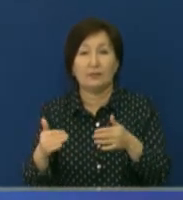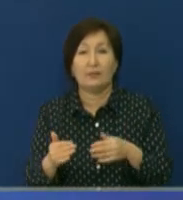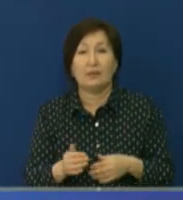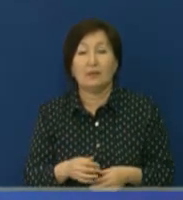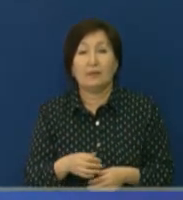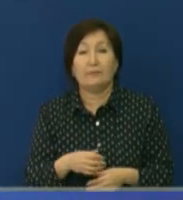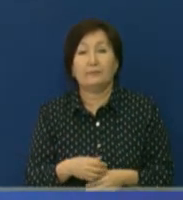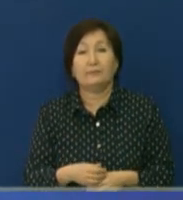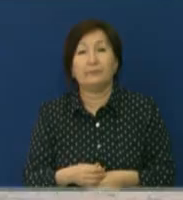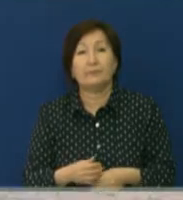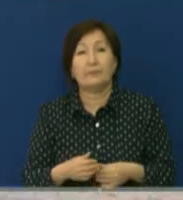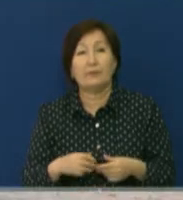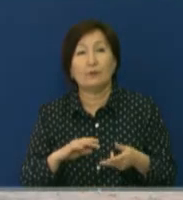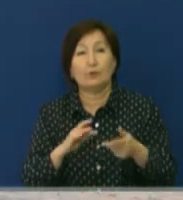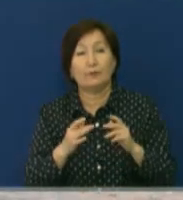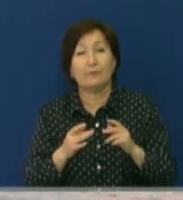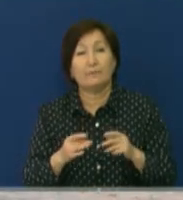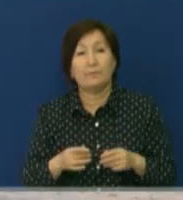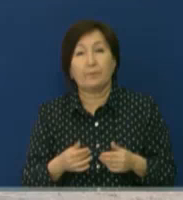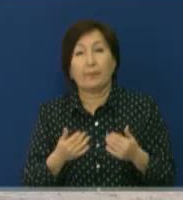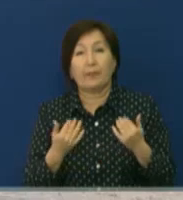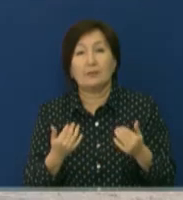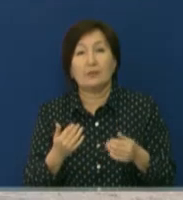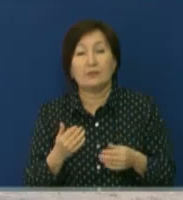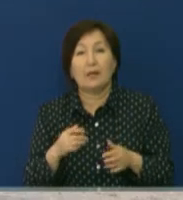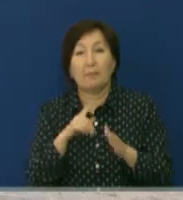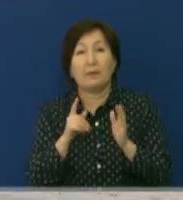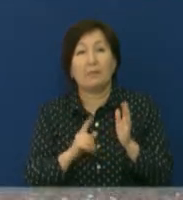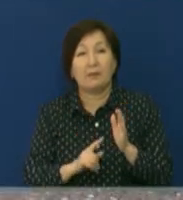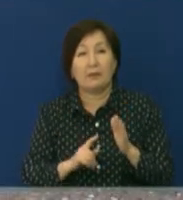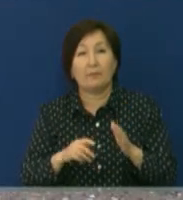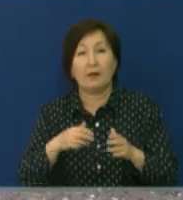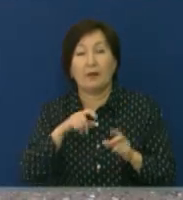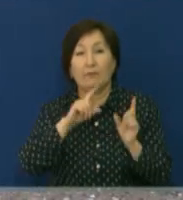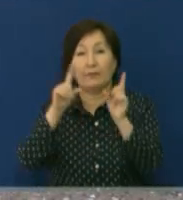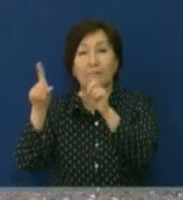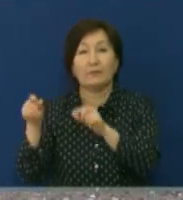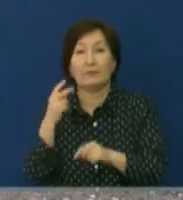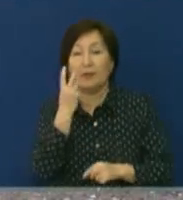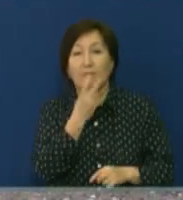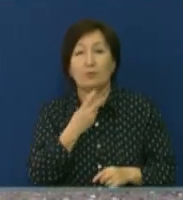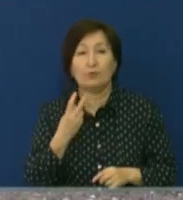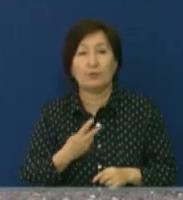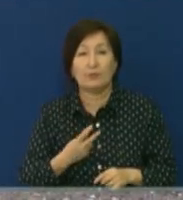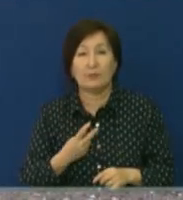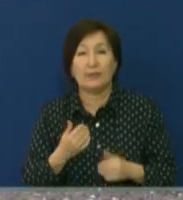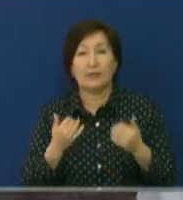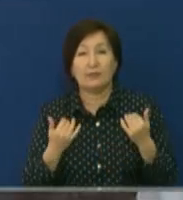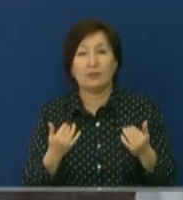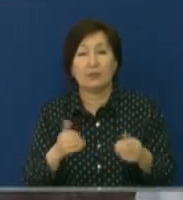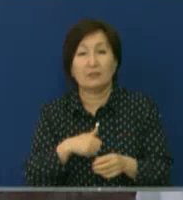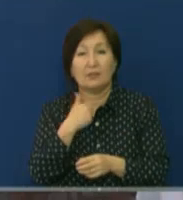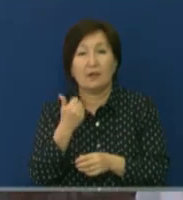видеосюжете проблема уборки и вывоза твердых бытовых отходов для города семей актуально круглый год